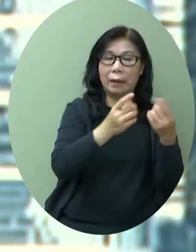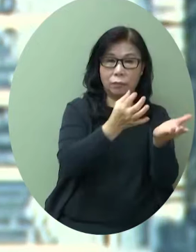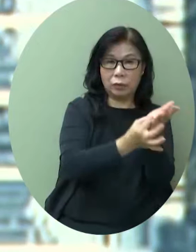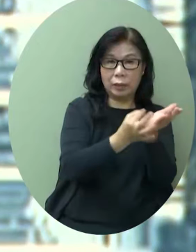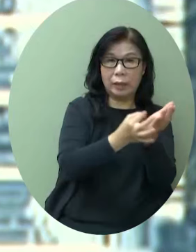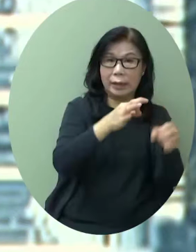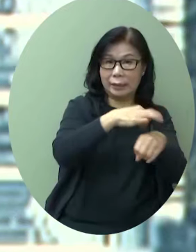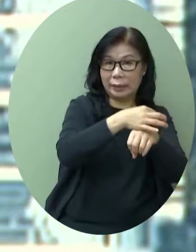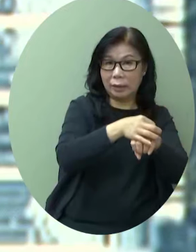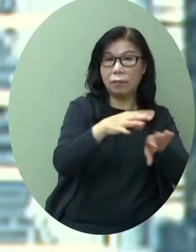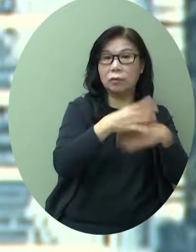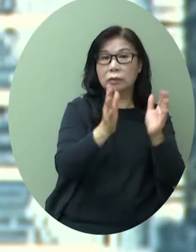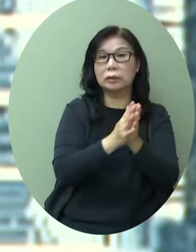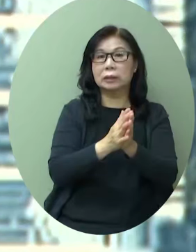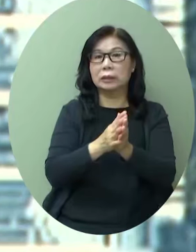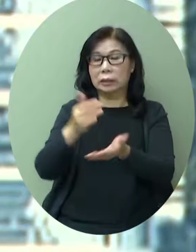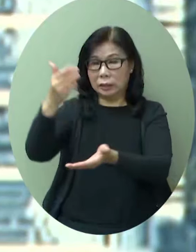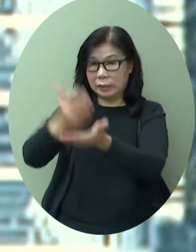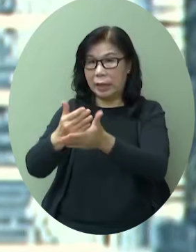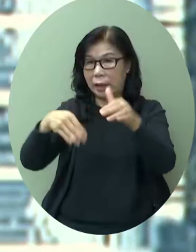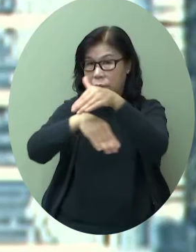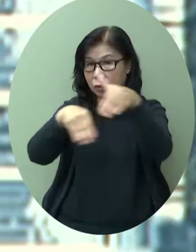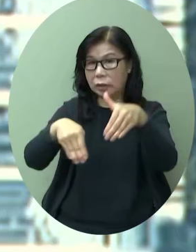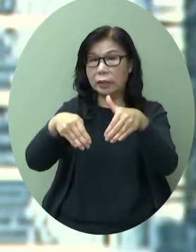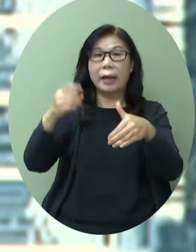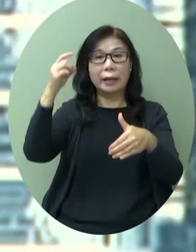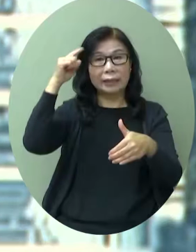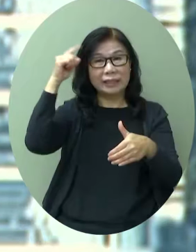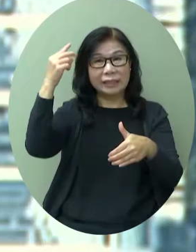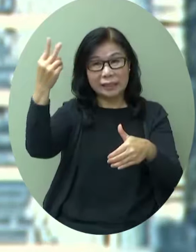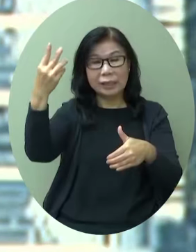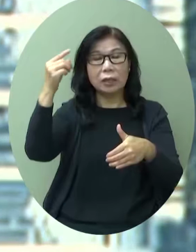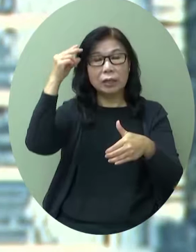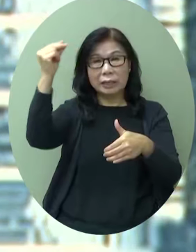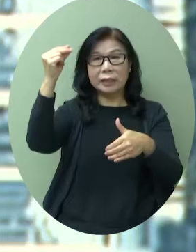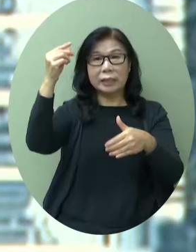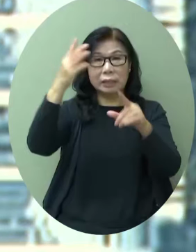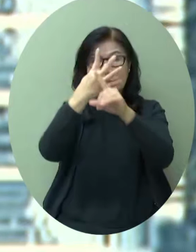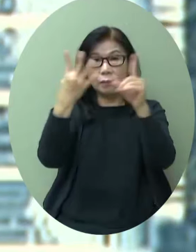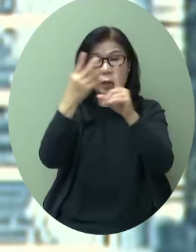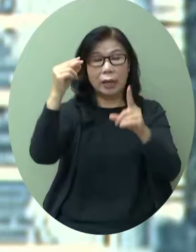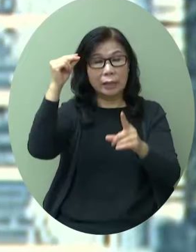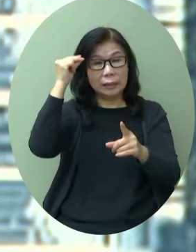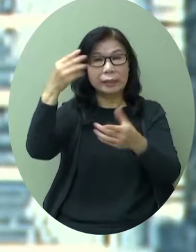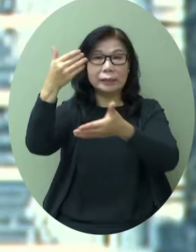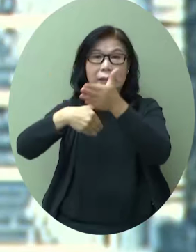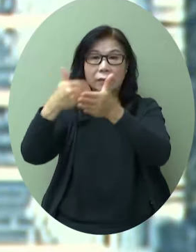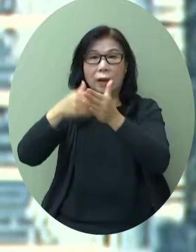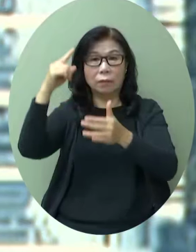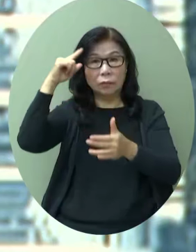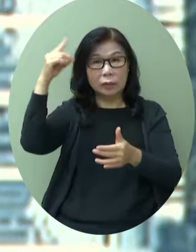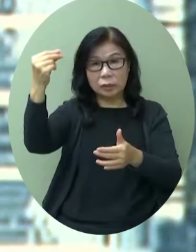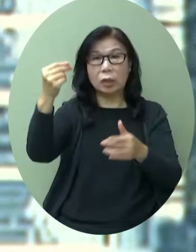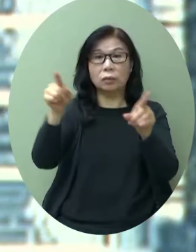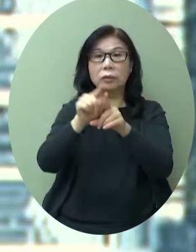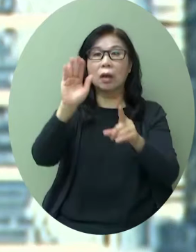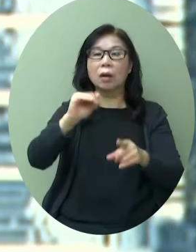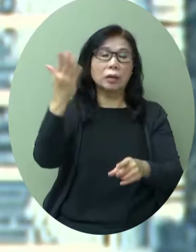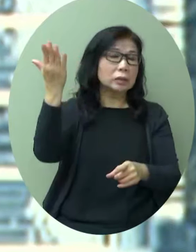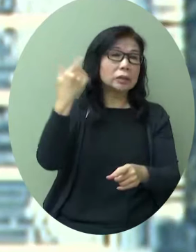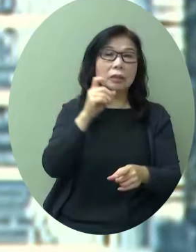可以將呢個檢疫期呢由14天減到去7天嚇。咁過去應該都有唔少嘅香港市民呢